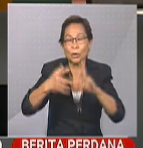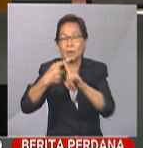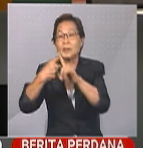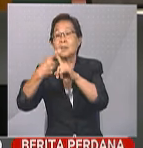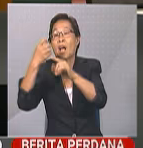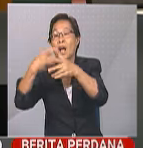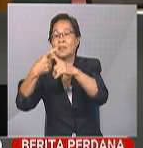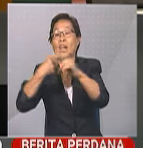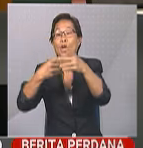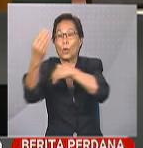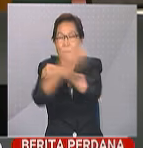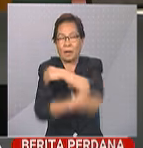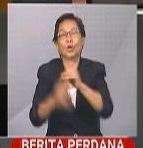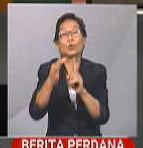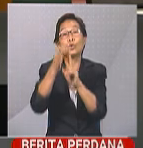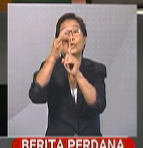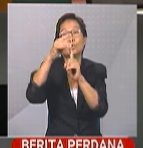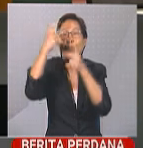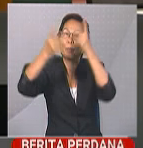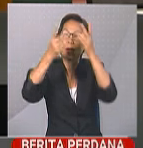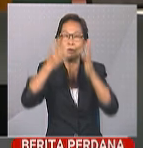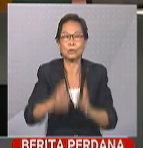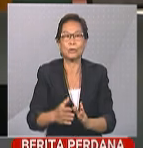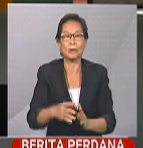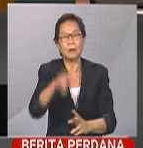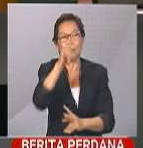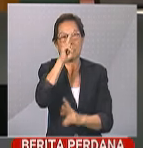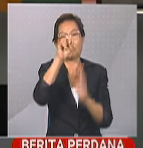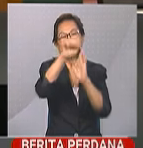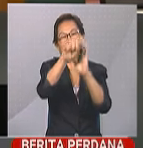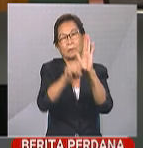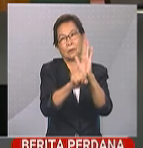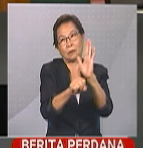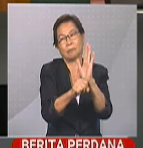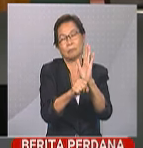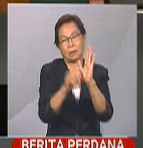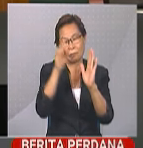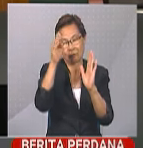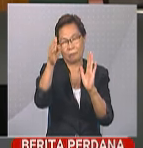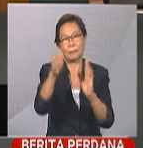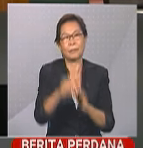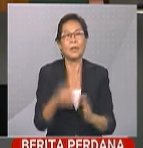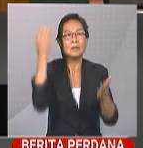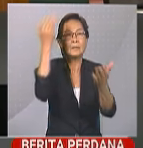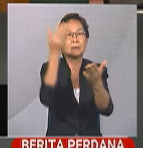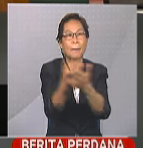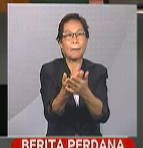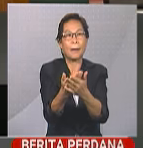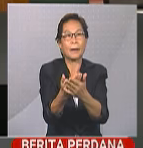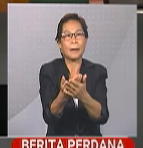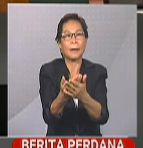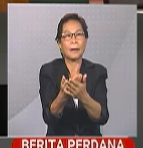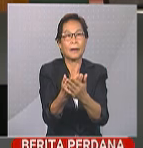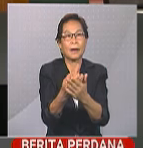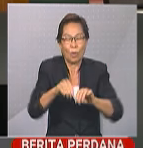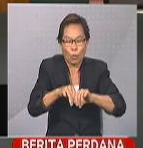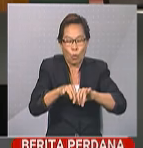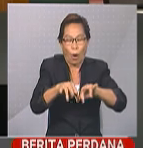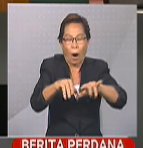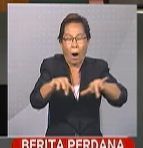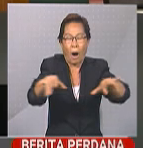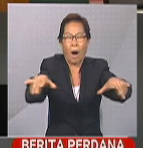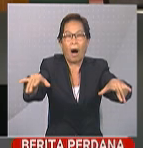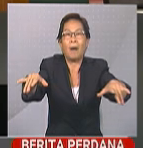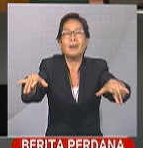yang minyak Candi perkatakan syarat-syaratnya a single off babak ini diistilahkan